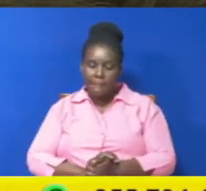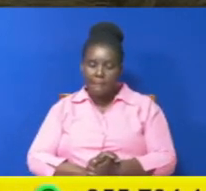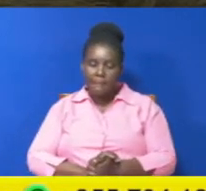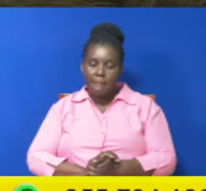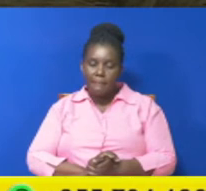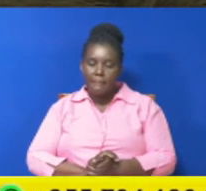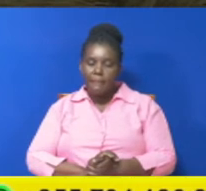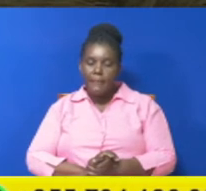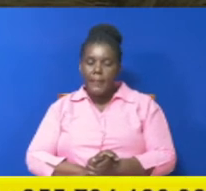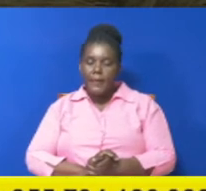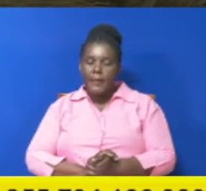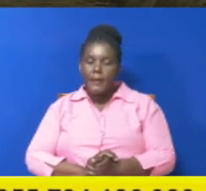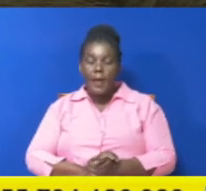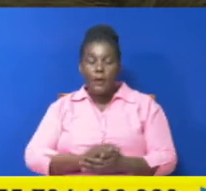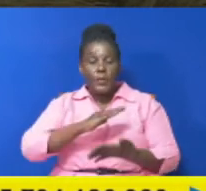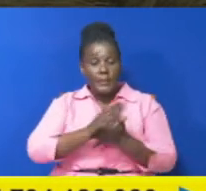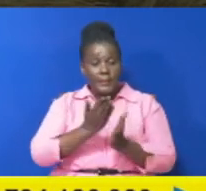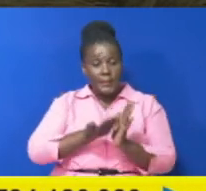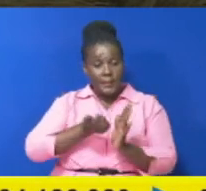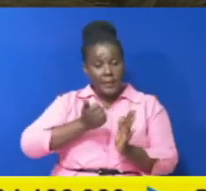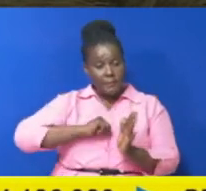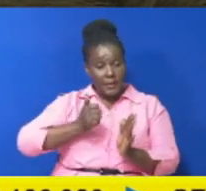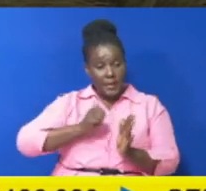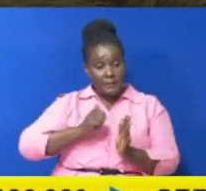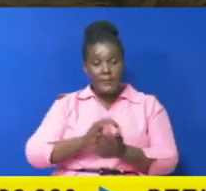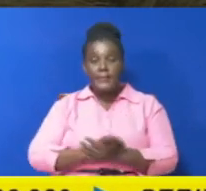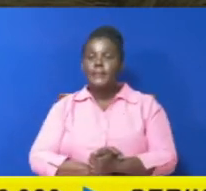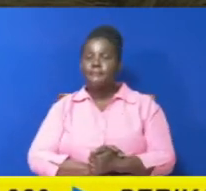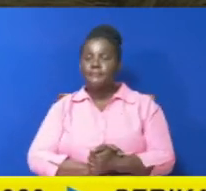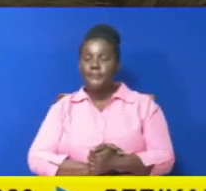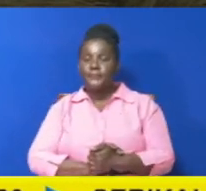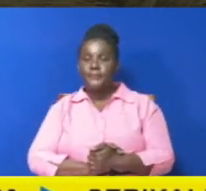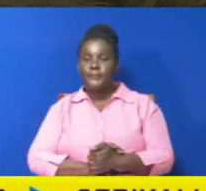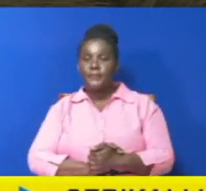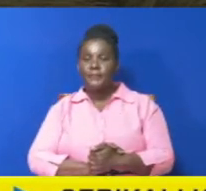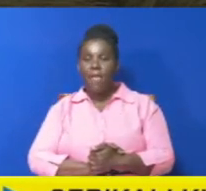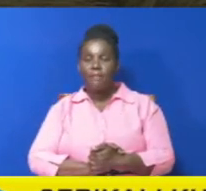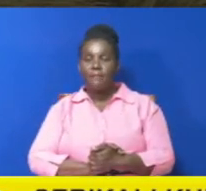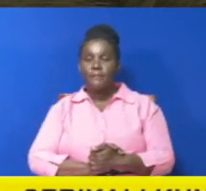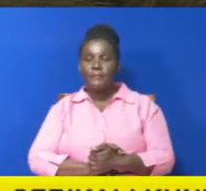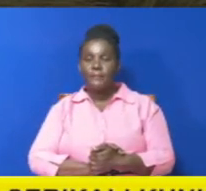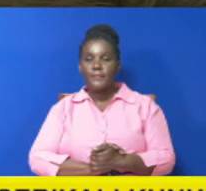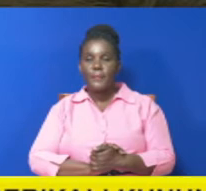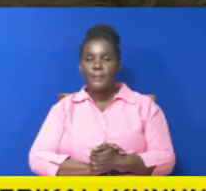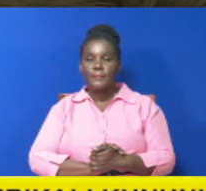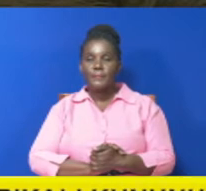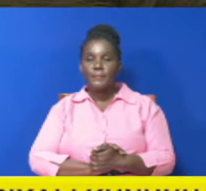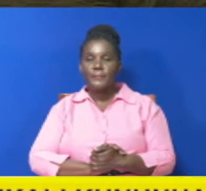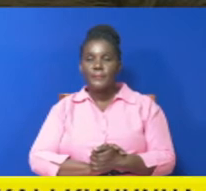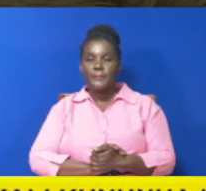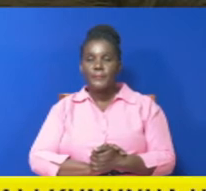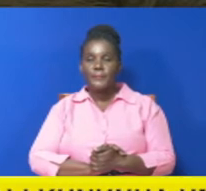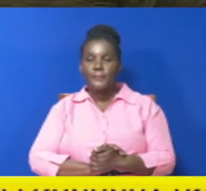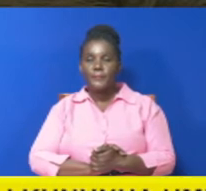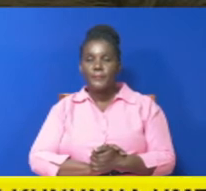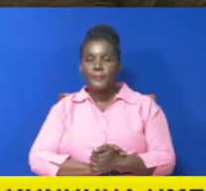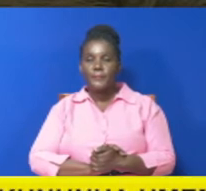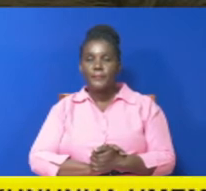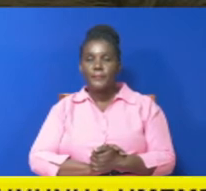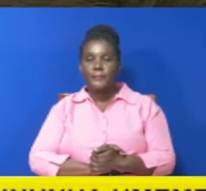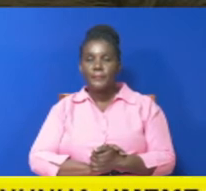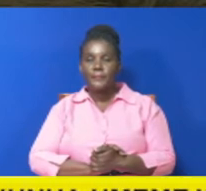mtandao nao uongoza wa Tanzania Network Against Trafficking Persons ambayo ni